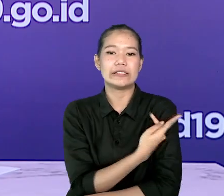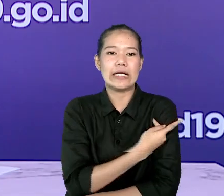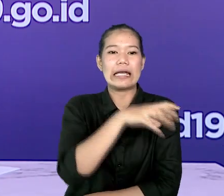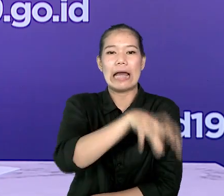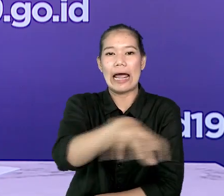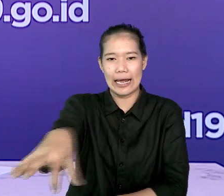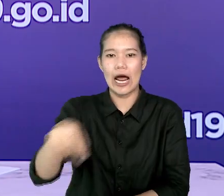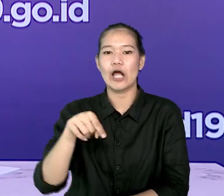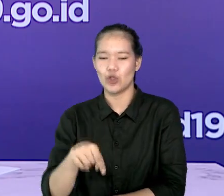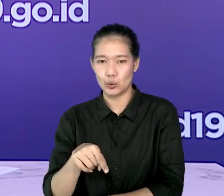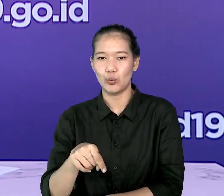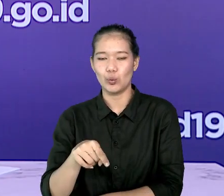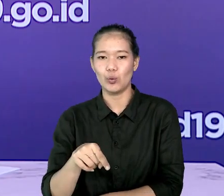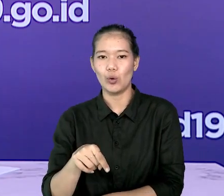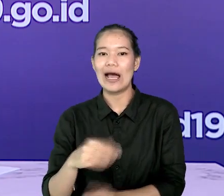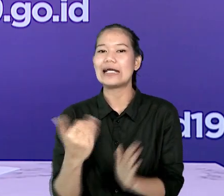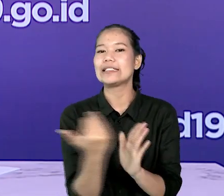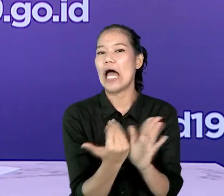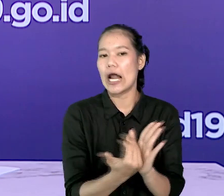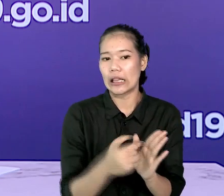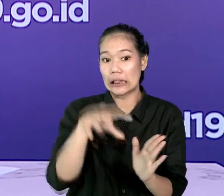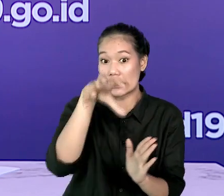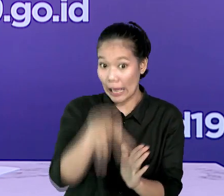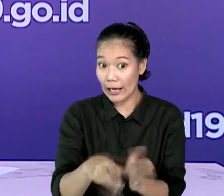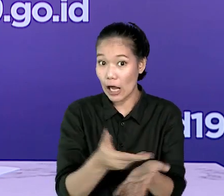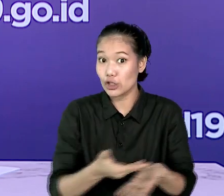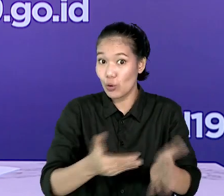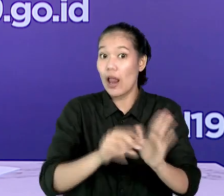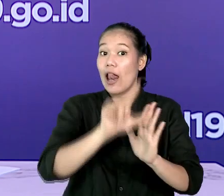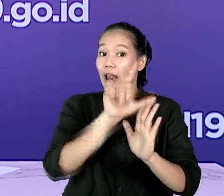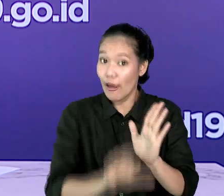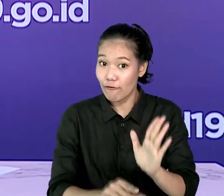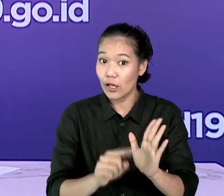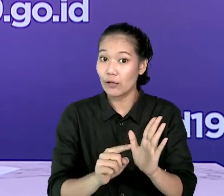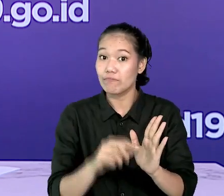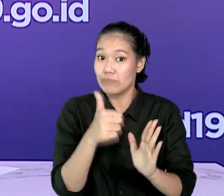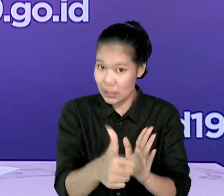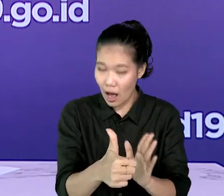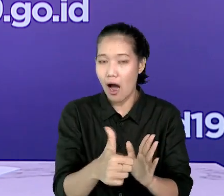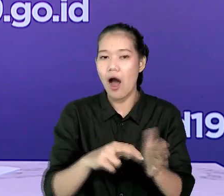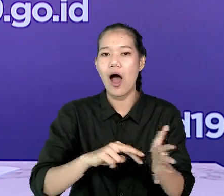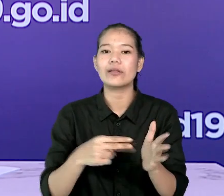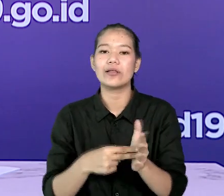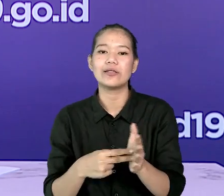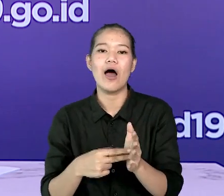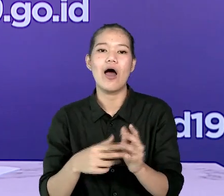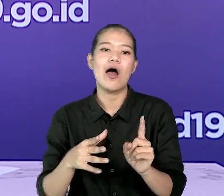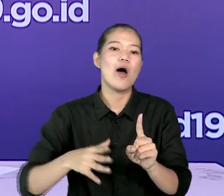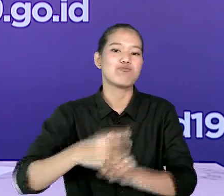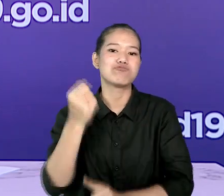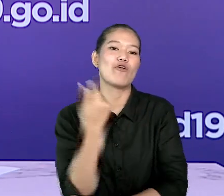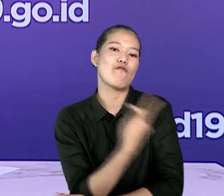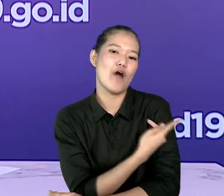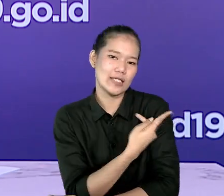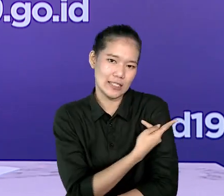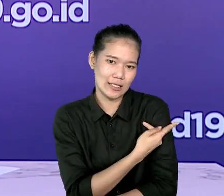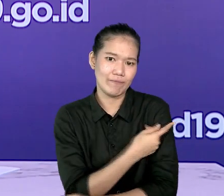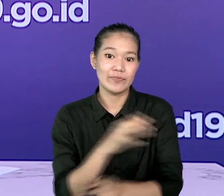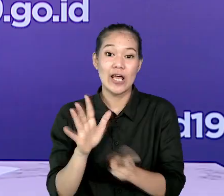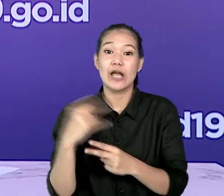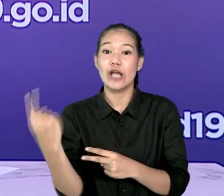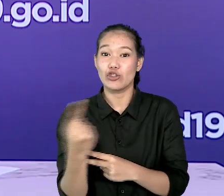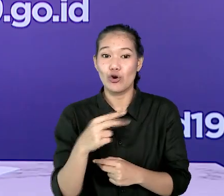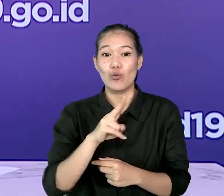sebagai syarat penurunan level daerah demi meningkatkan capaian vaksinasi nasional yang telah melampaui